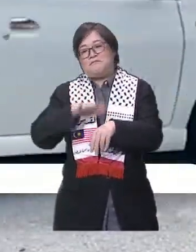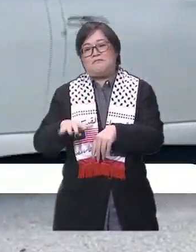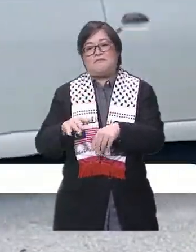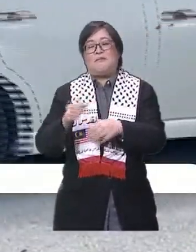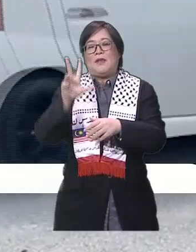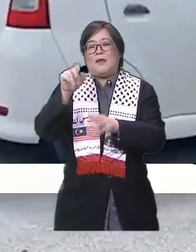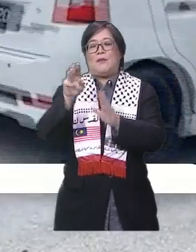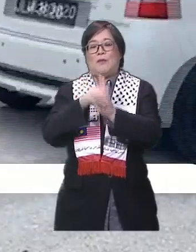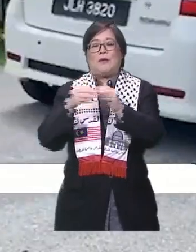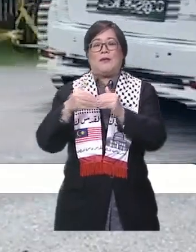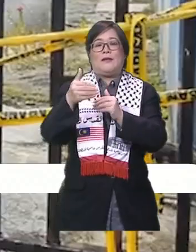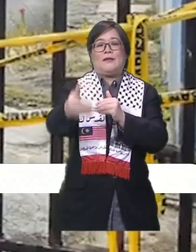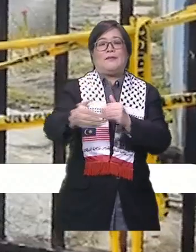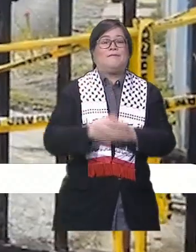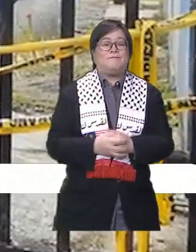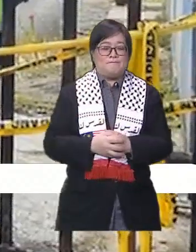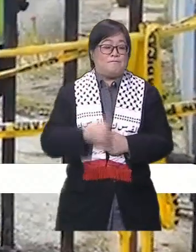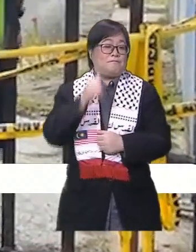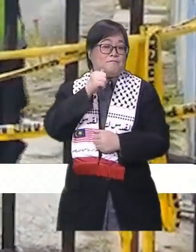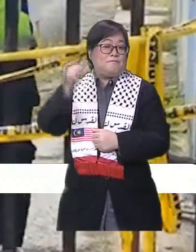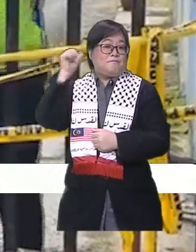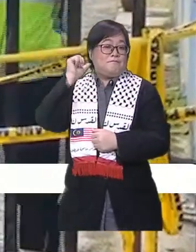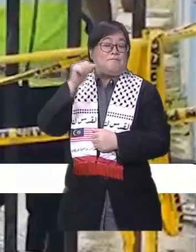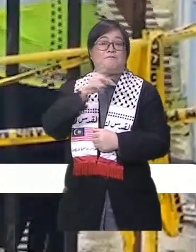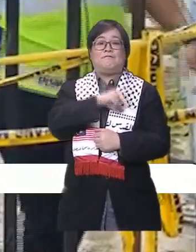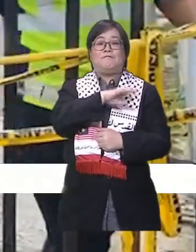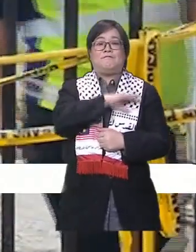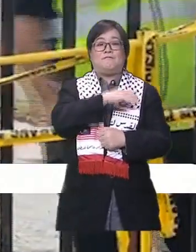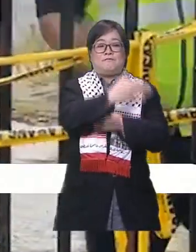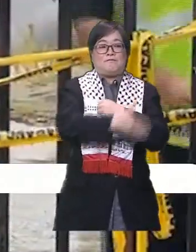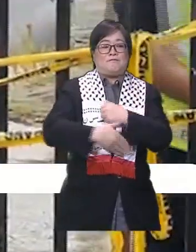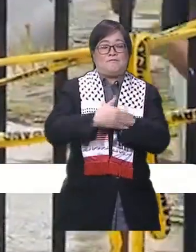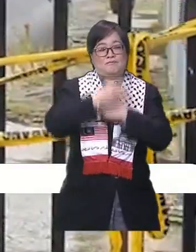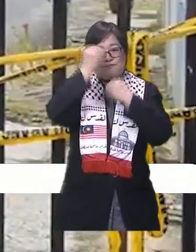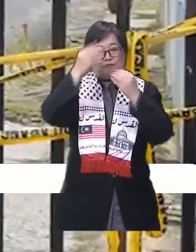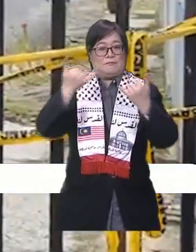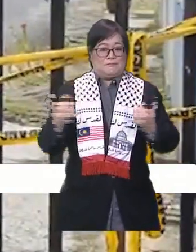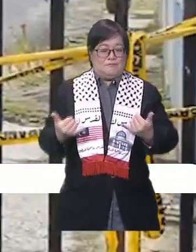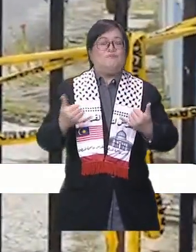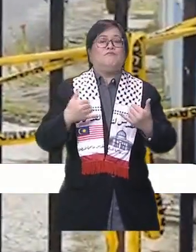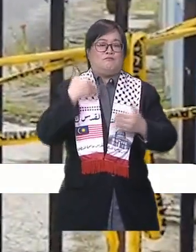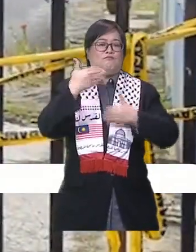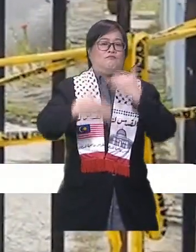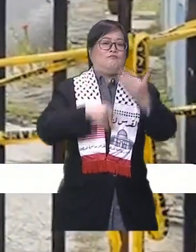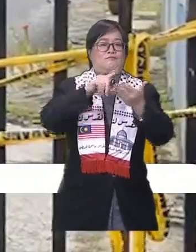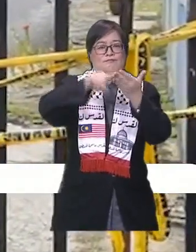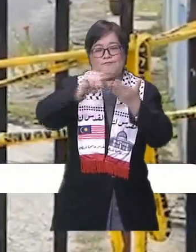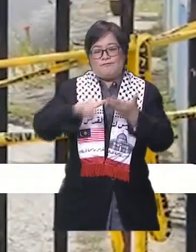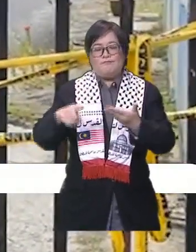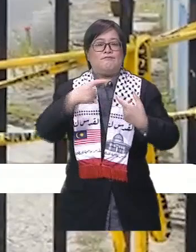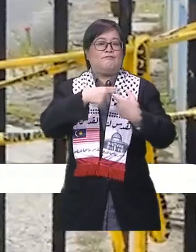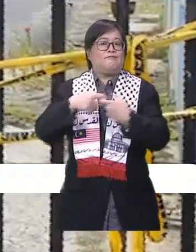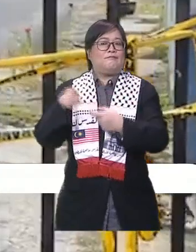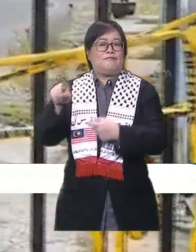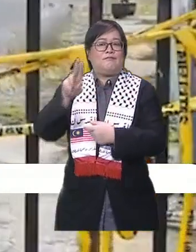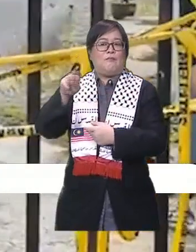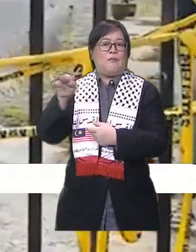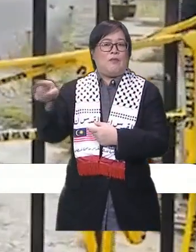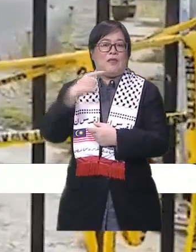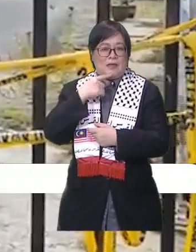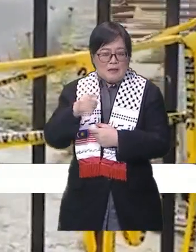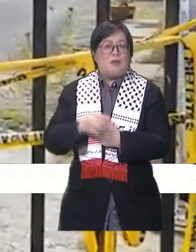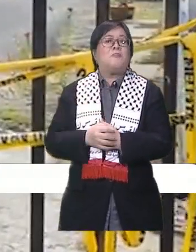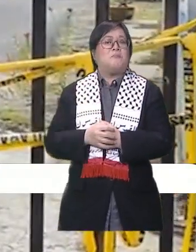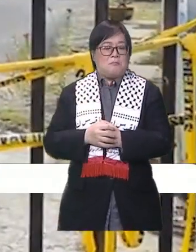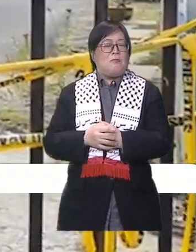setengah jam Selepas itu semalam ketua polis negara memaklumkan pihaknya sedang menjalankan siasatan berhubung dakwaan Umu